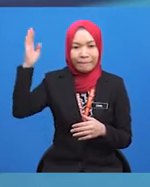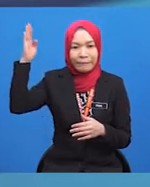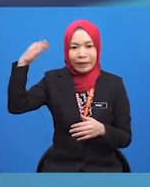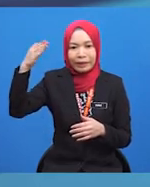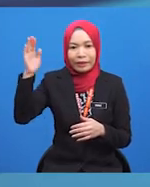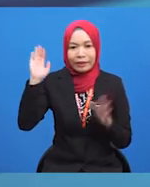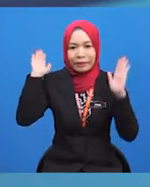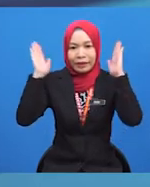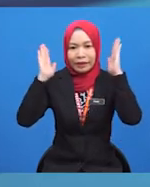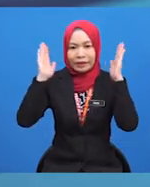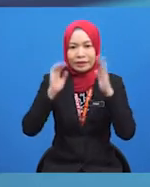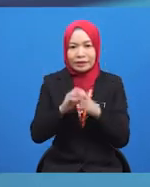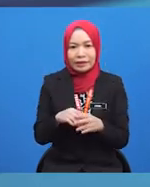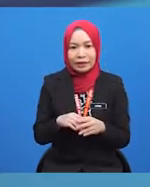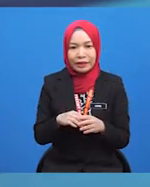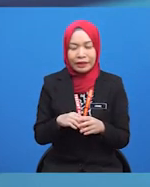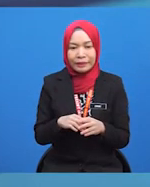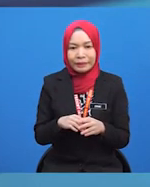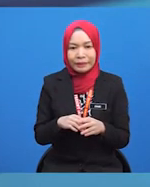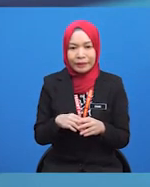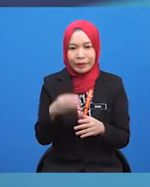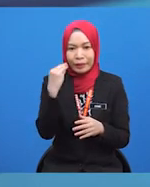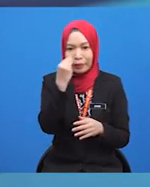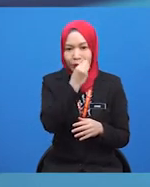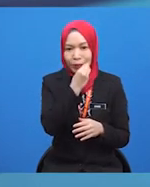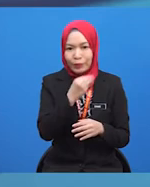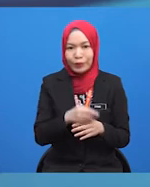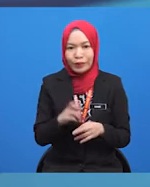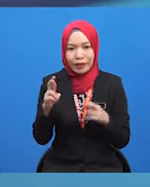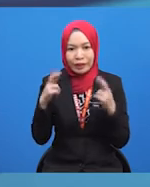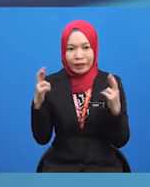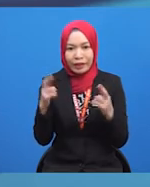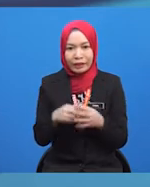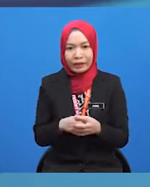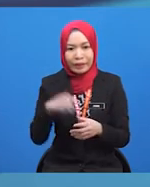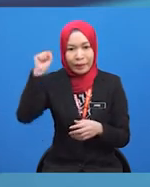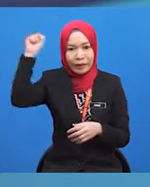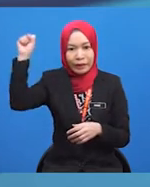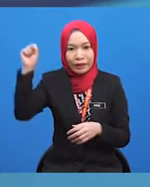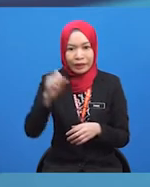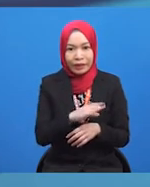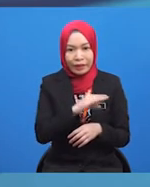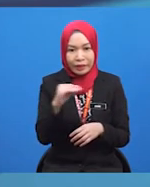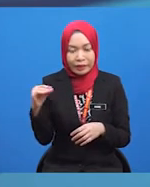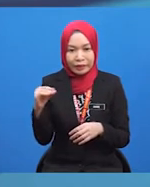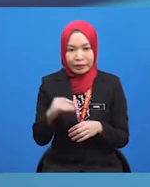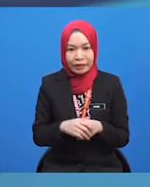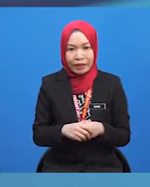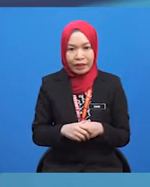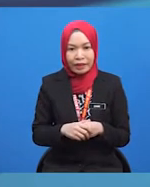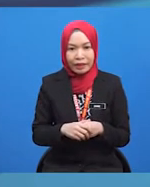gambar bunga raya, gambar tugu peringatan kemerdekaan, gambar memori detik